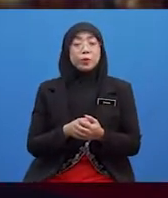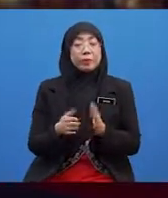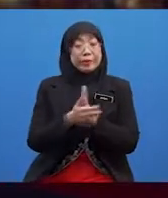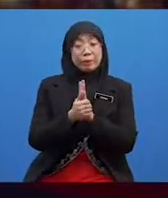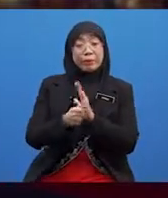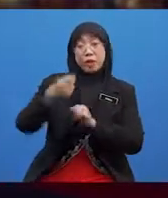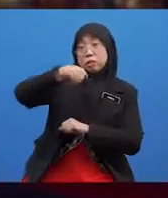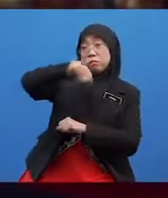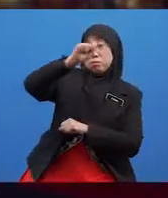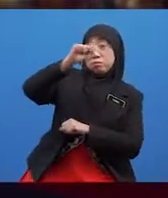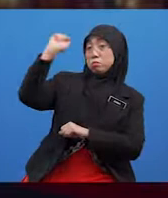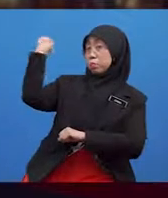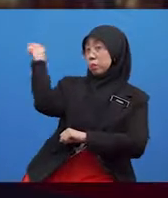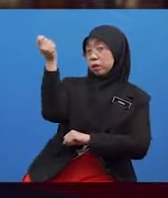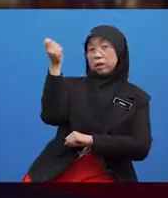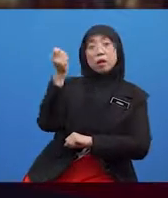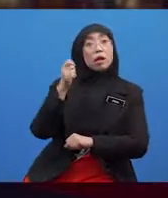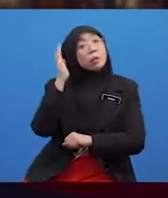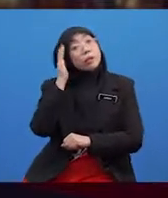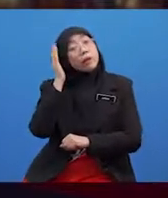memerlukan pergerakan bahagian jari,